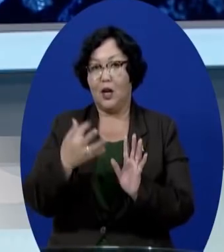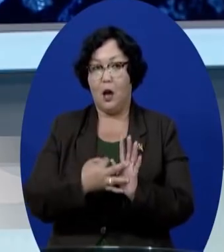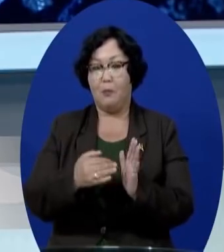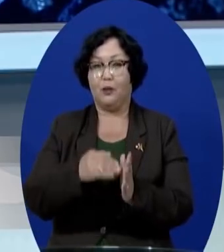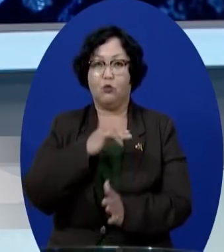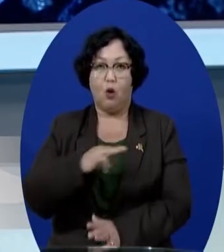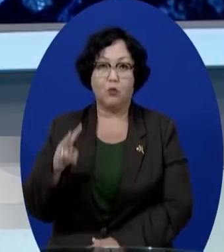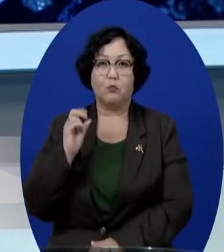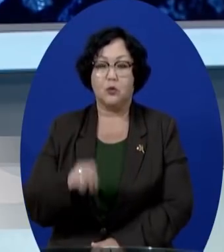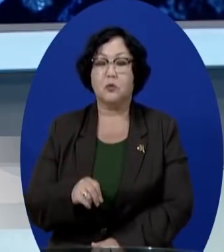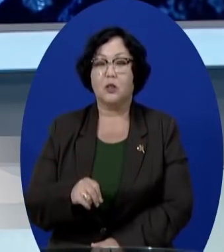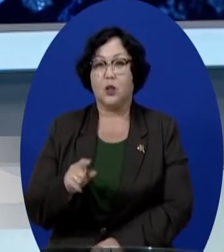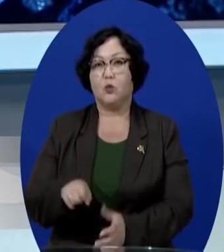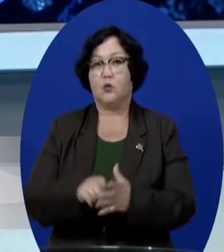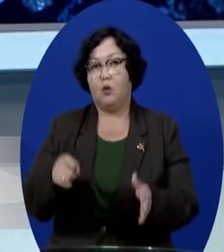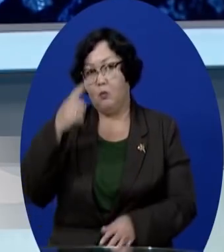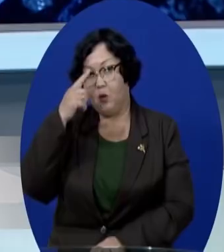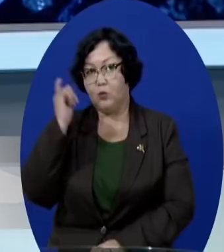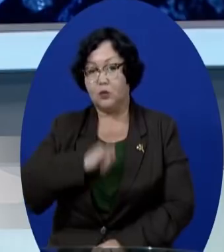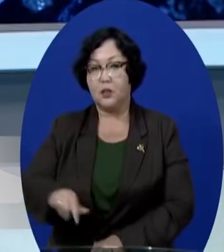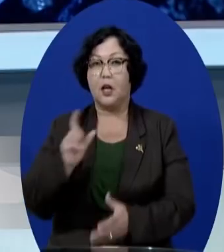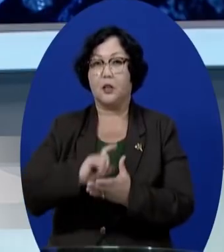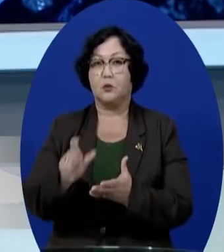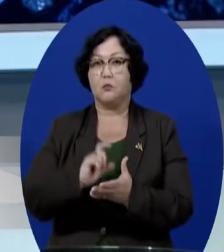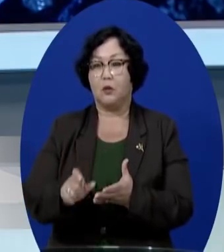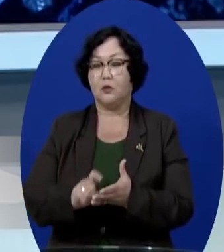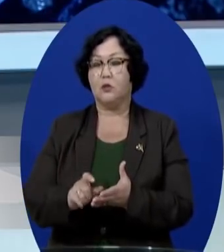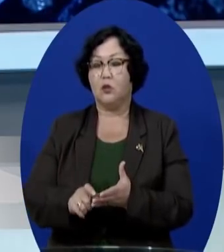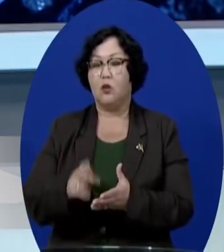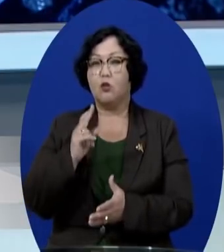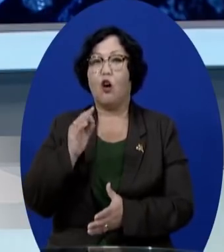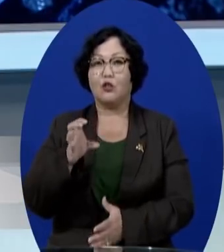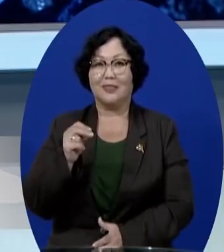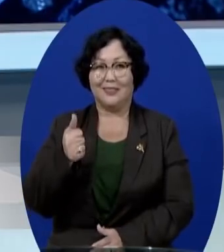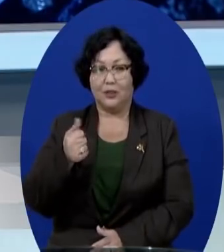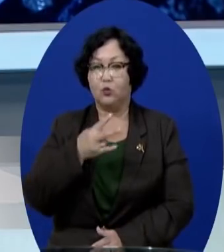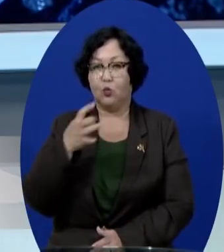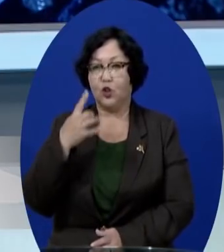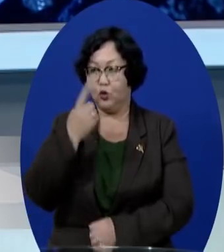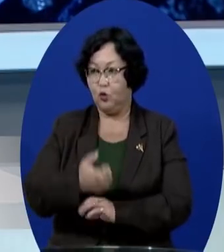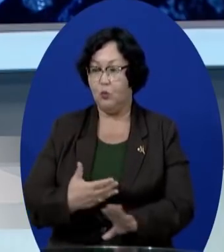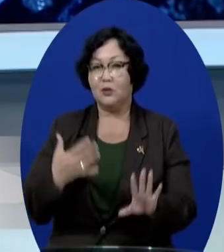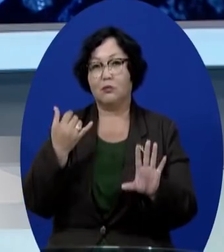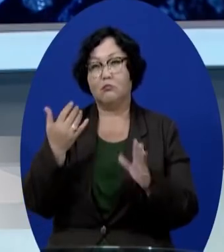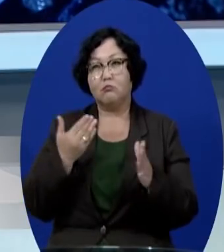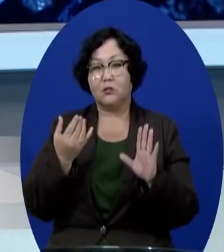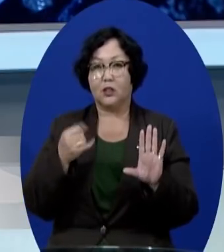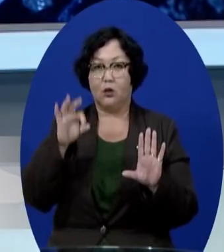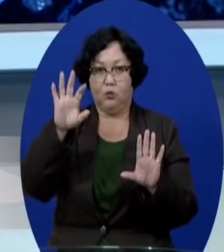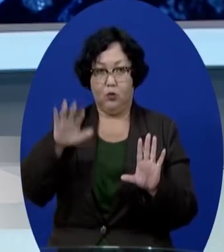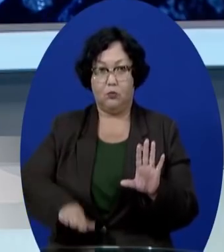хүрсэн байна. За харин энэ хугацаанд Монголоос экспортлсон коксчх нөрсний хэмжээ өмнөх оны мөн үеэс 60% буурсан байна.